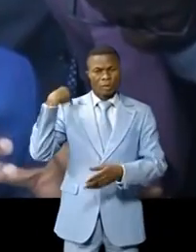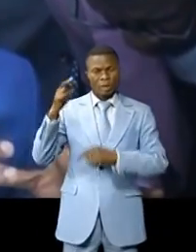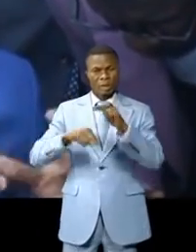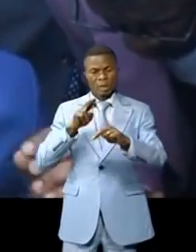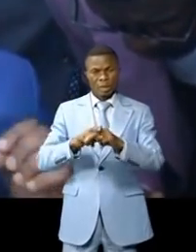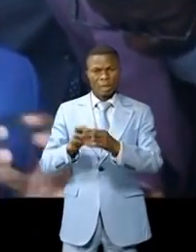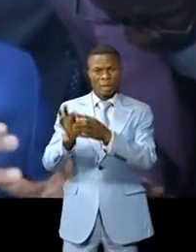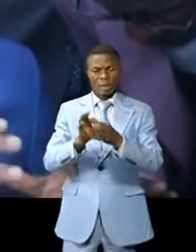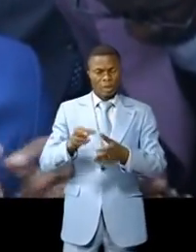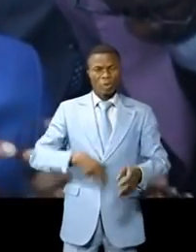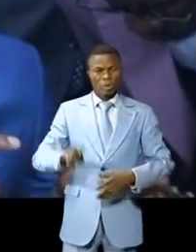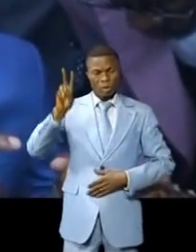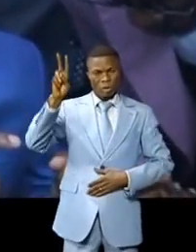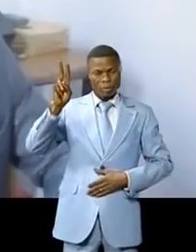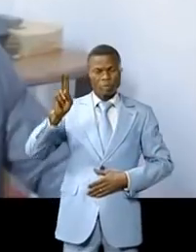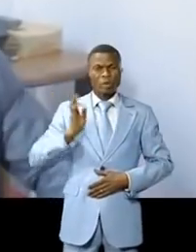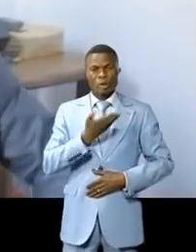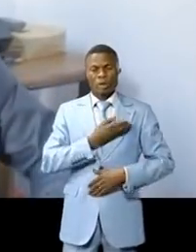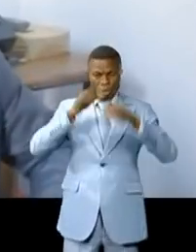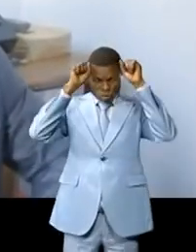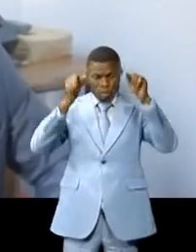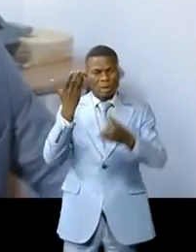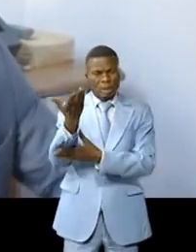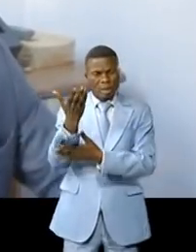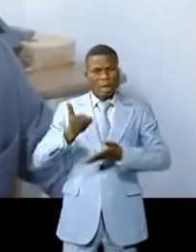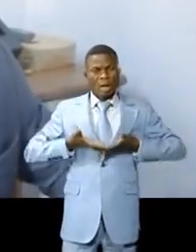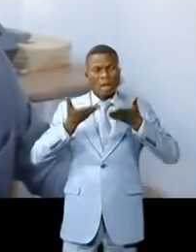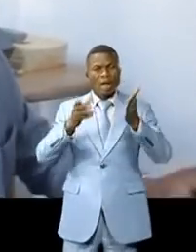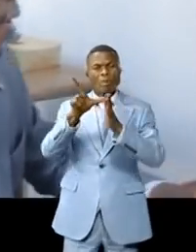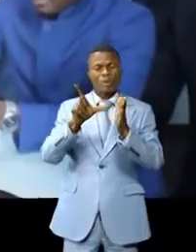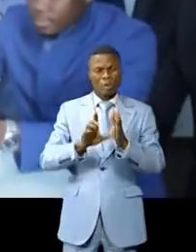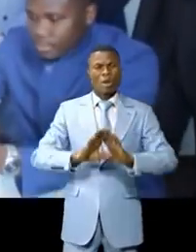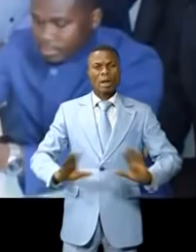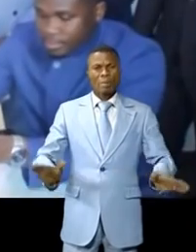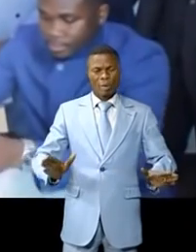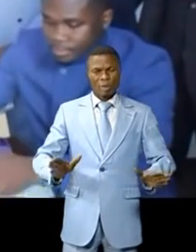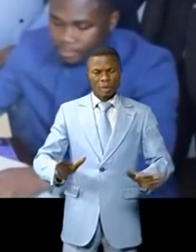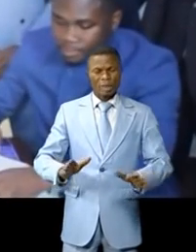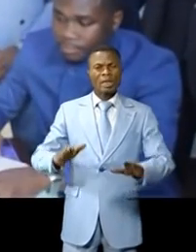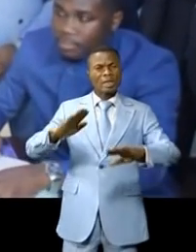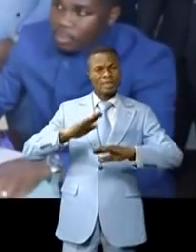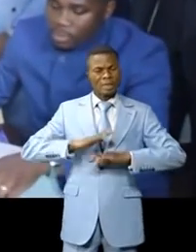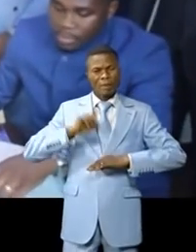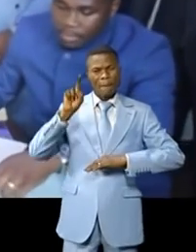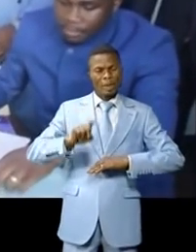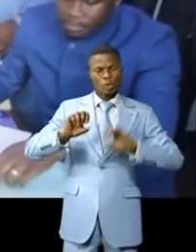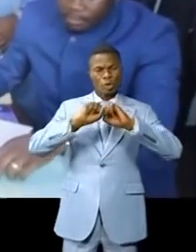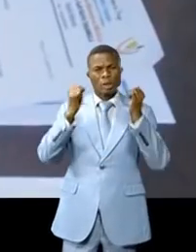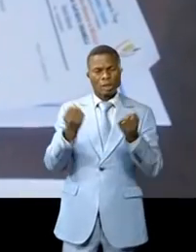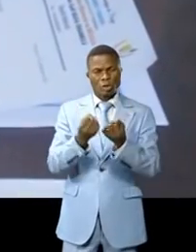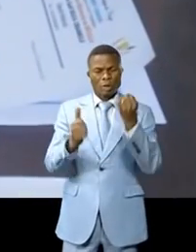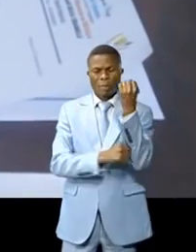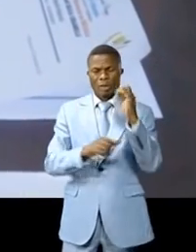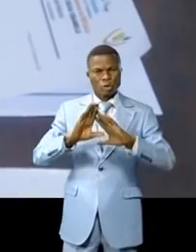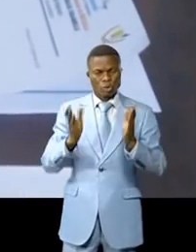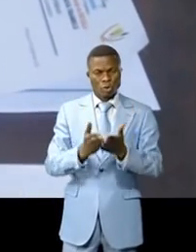l'Union sacrée. Le chef de l'État les invite à proposer des lois susceptibles de répondre au social de la population.